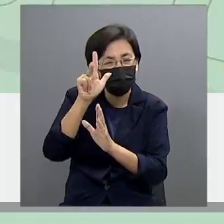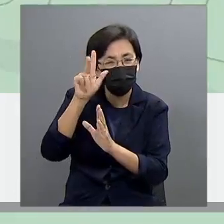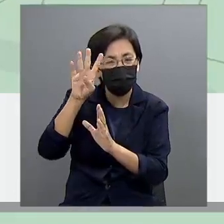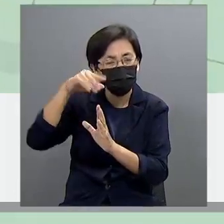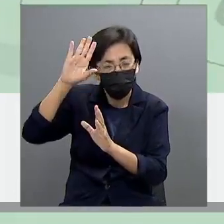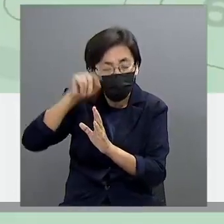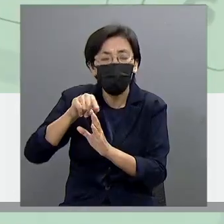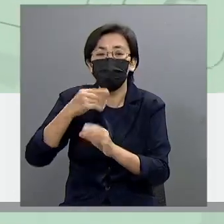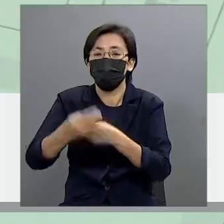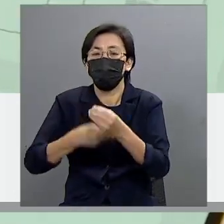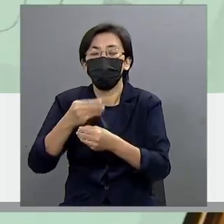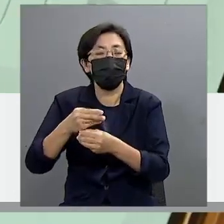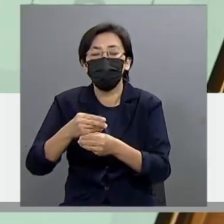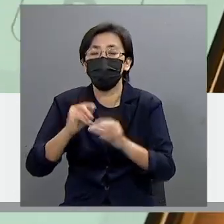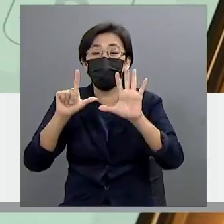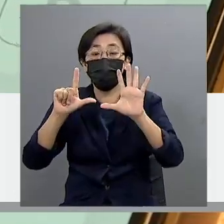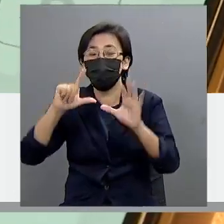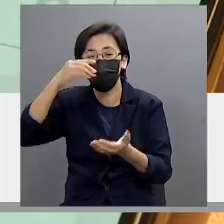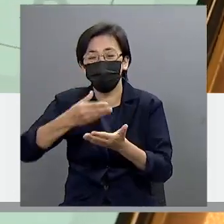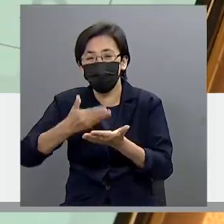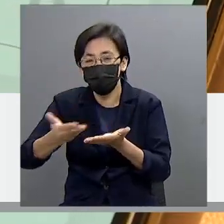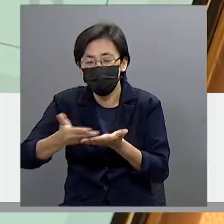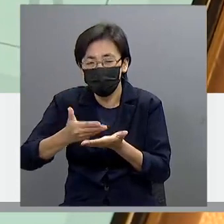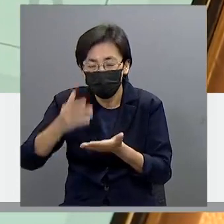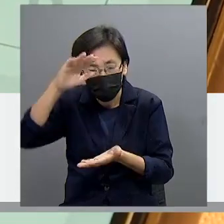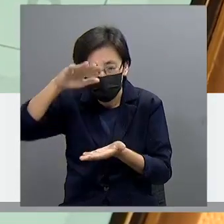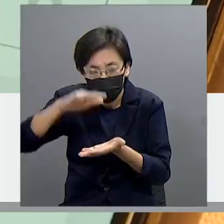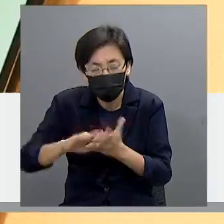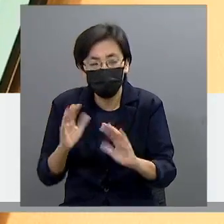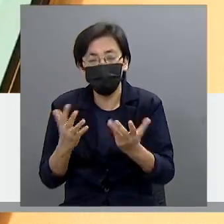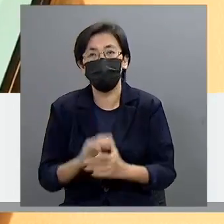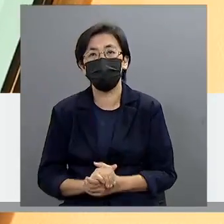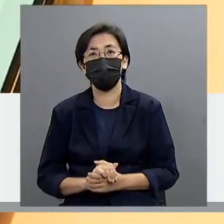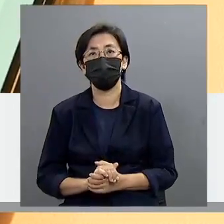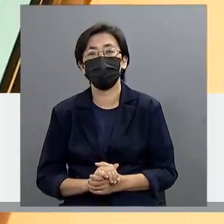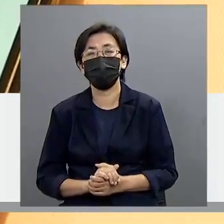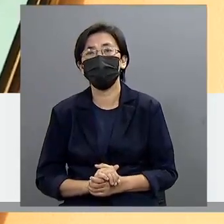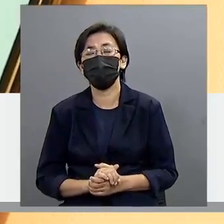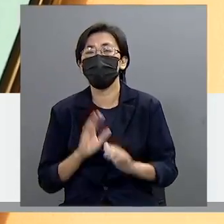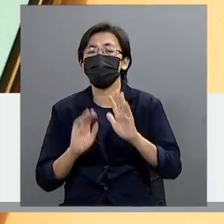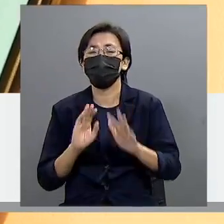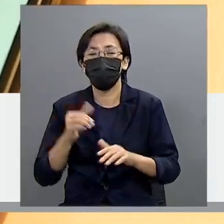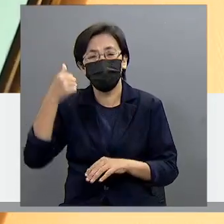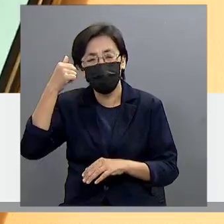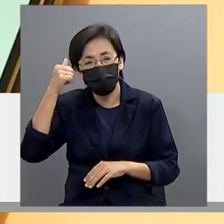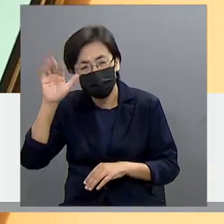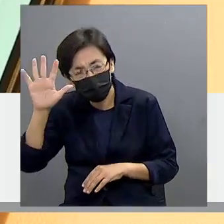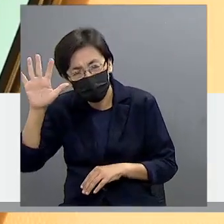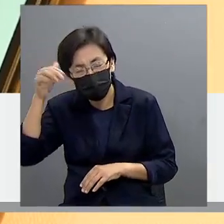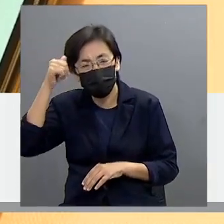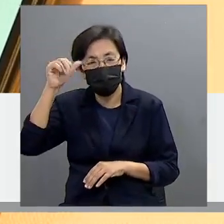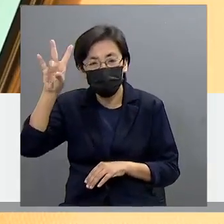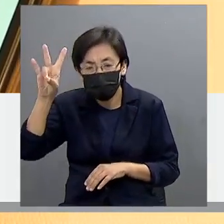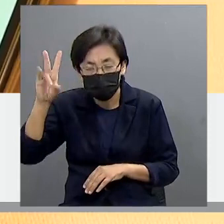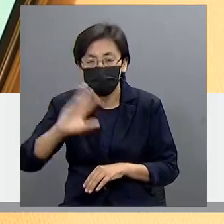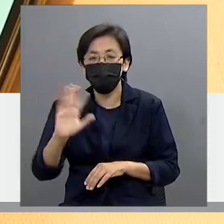างการเมื่อวันที่2มิถุนายนแล้วยังเร็วกว่าที่คาดการว่าจะใช้เวลาสักประมาณ 5-7 วันก็เกิดคำถ